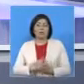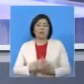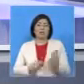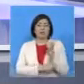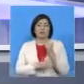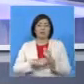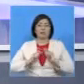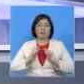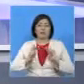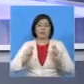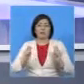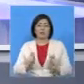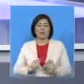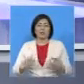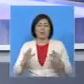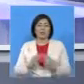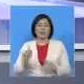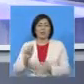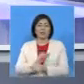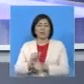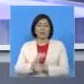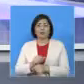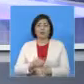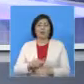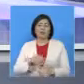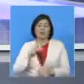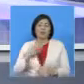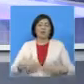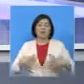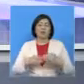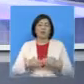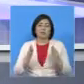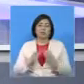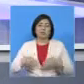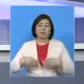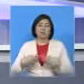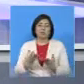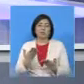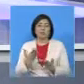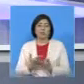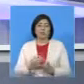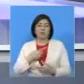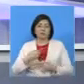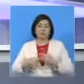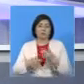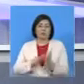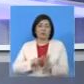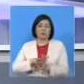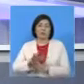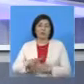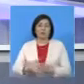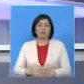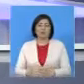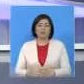сақшылары марапатталды. Ұжымға автокөлік, ал жас отбасыға пәтер кілті табысталды. Тақырыпта ауданға барып қайтқан әріптесім Гүлия